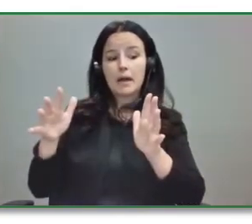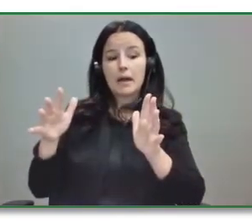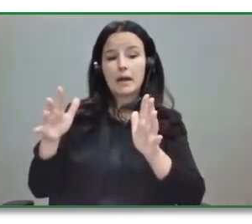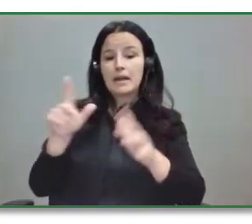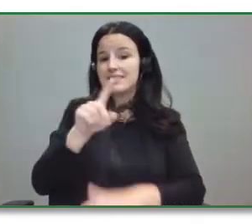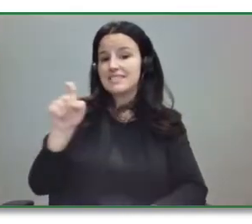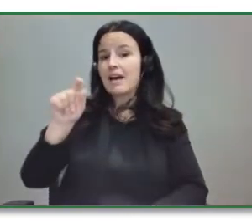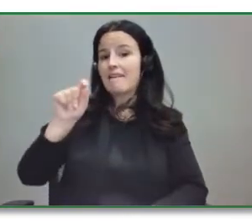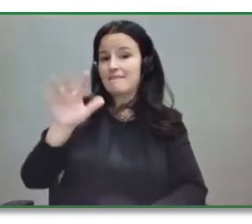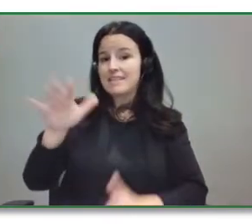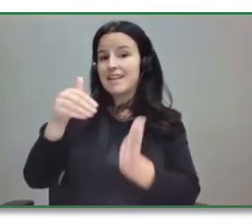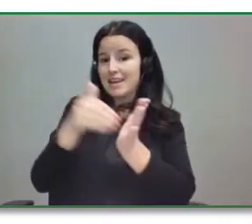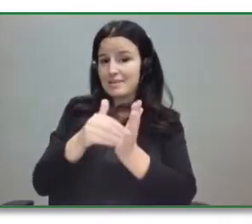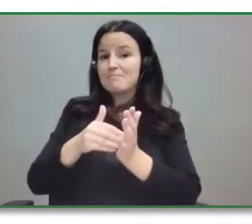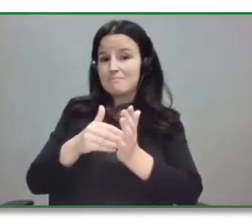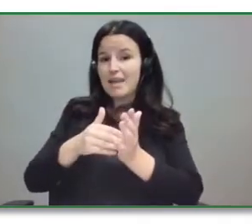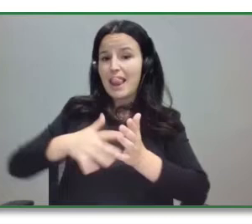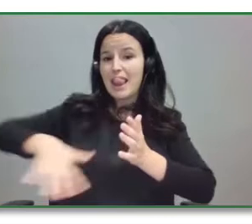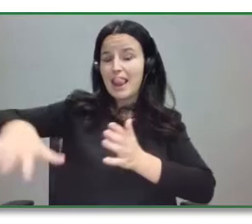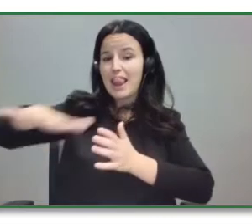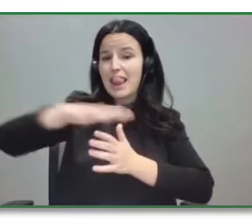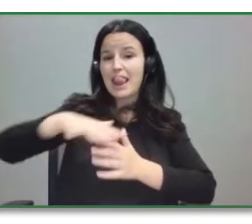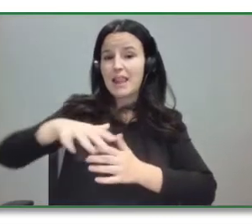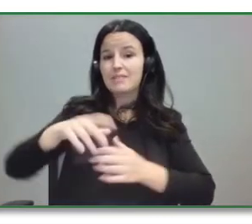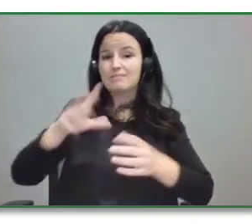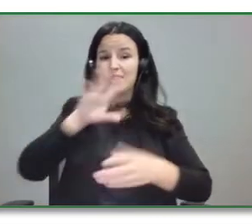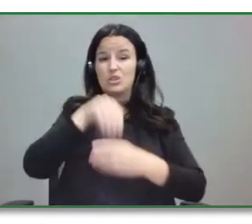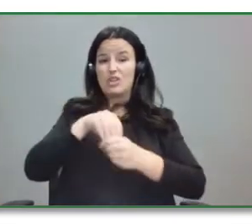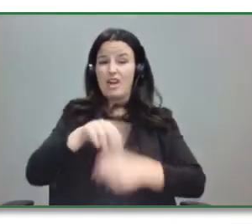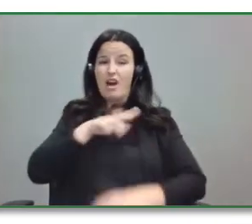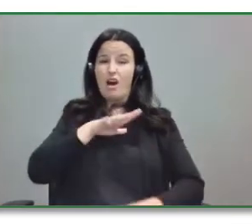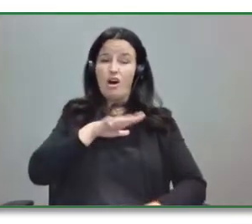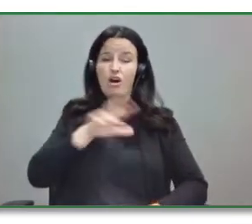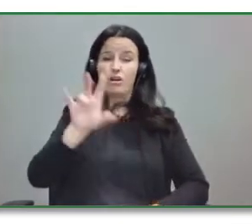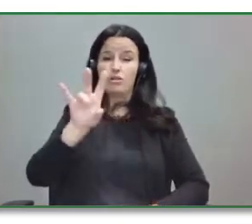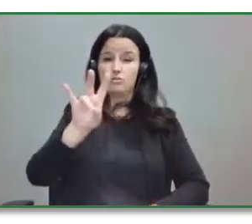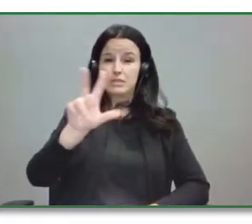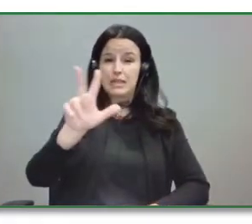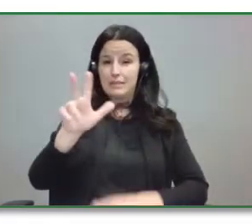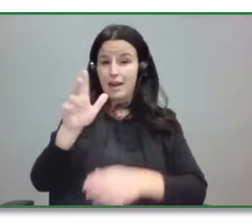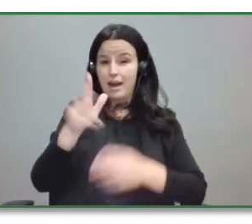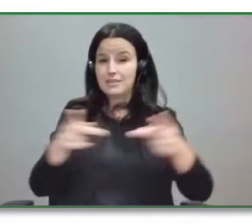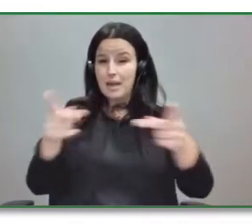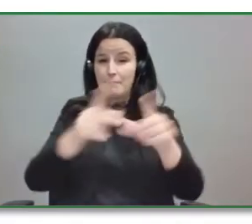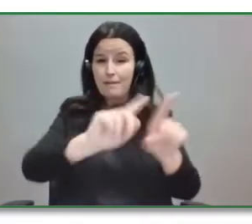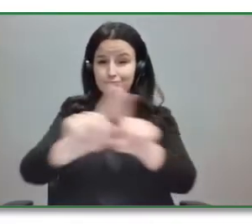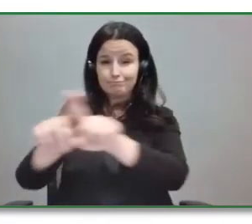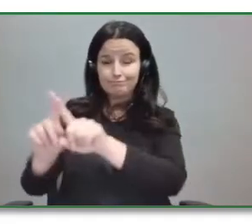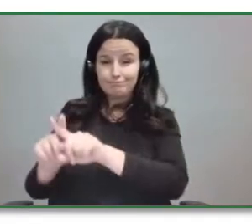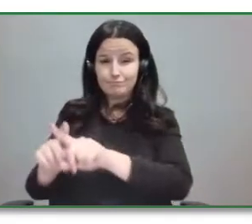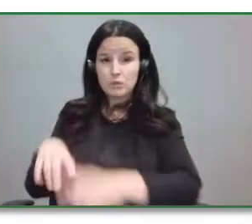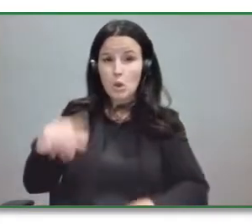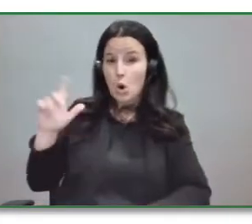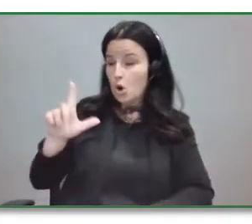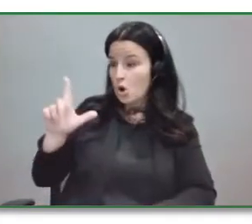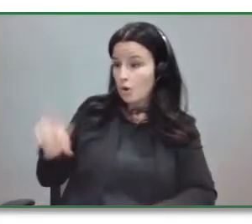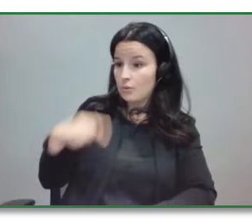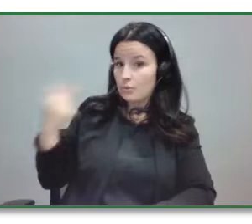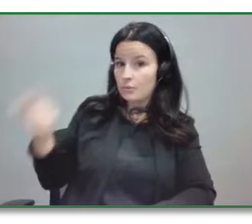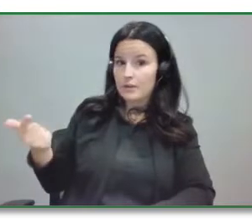125 000 acres, 73 parcs. Donc, alors, Laurie, on en est à